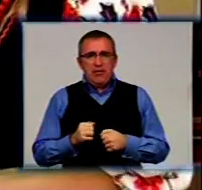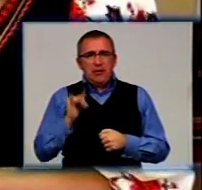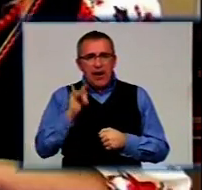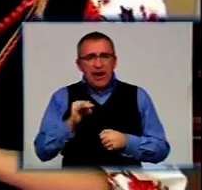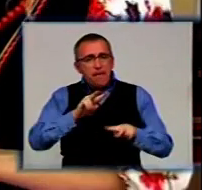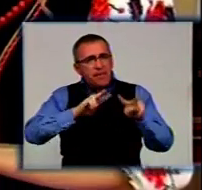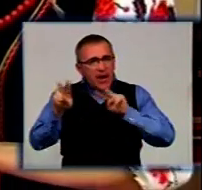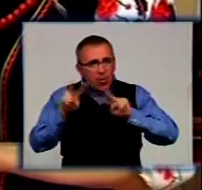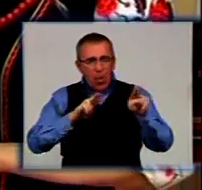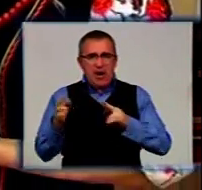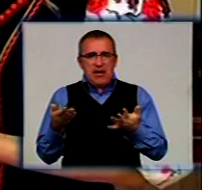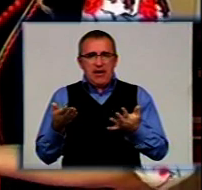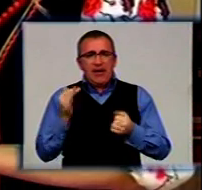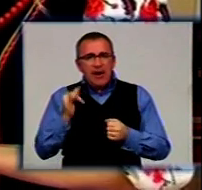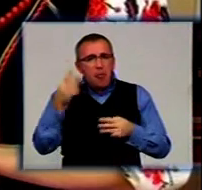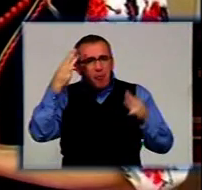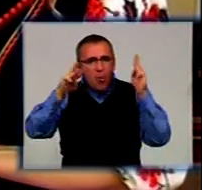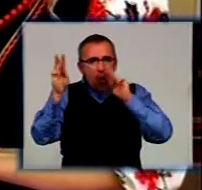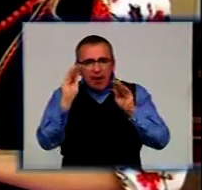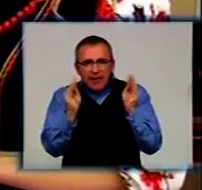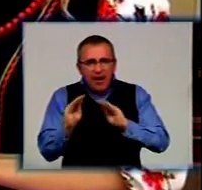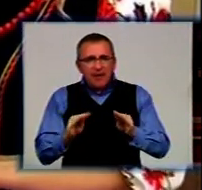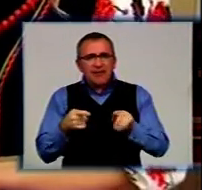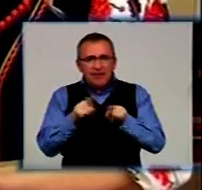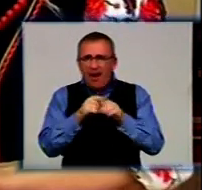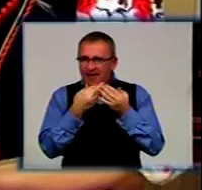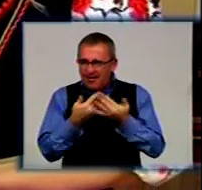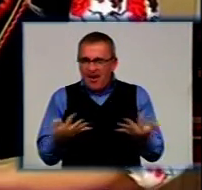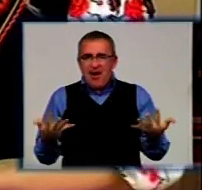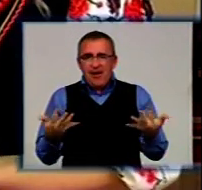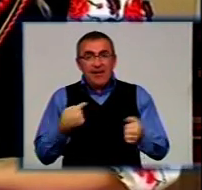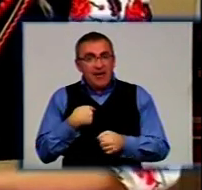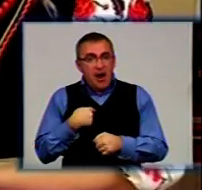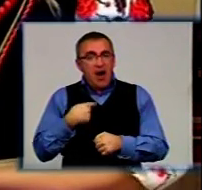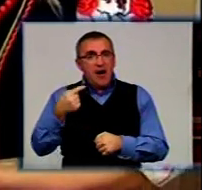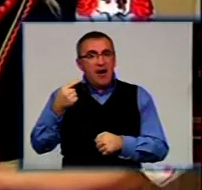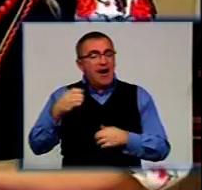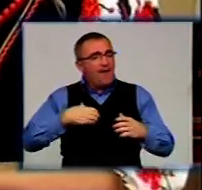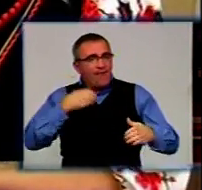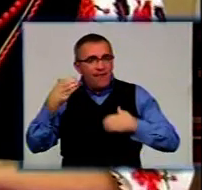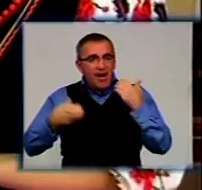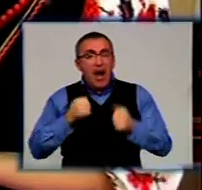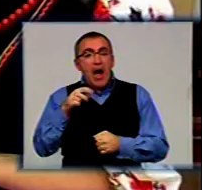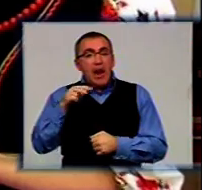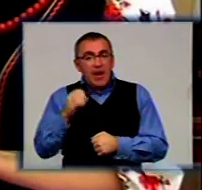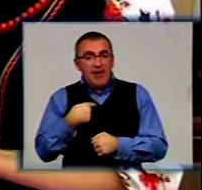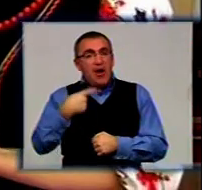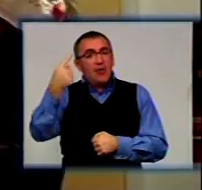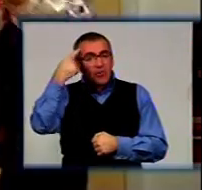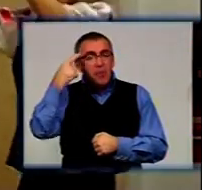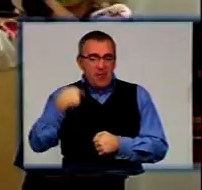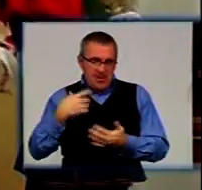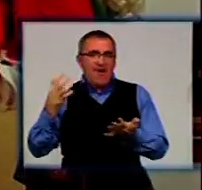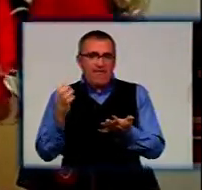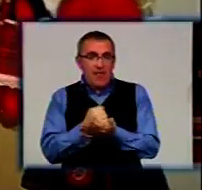і перукарем, і модельєром, і так далі. Тому я хвилювалася, але я думаю, що в мене